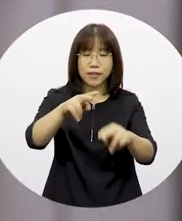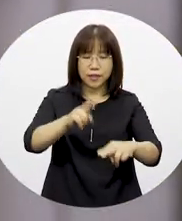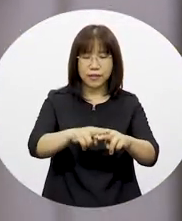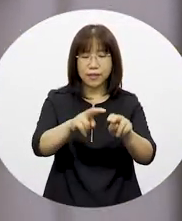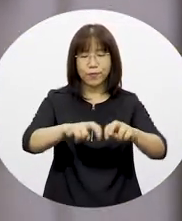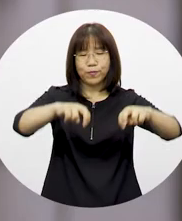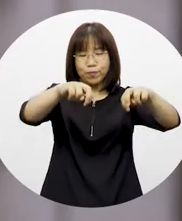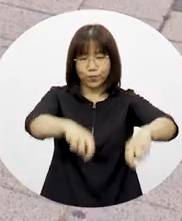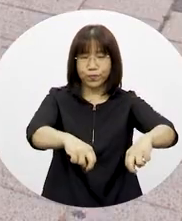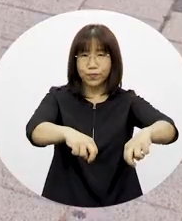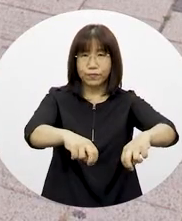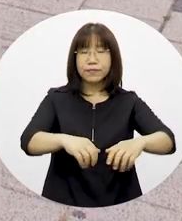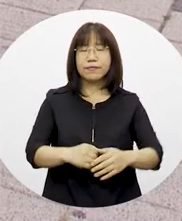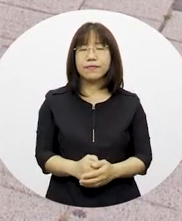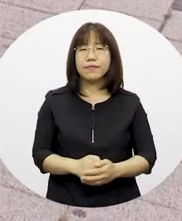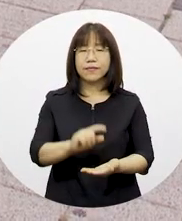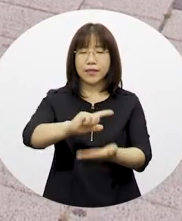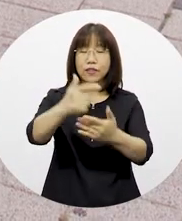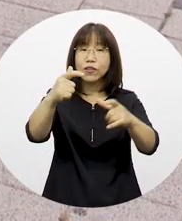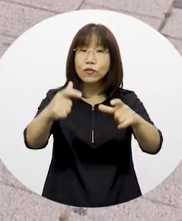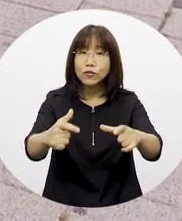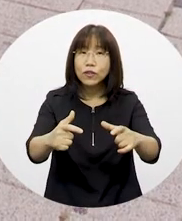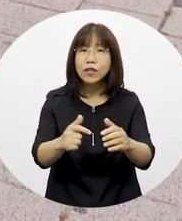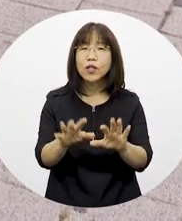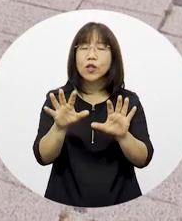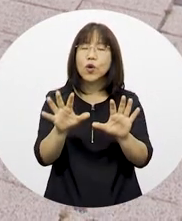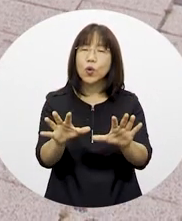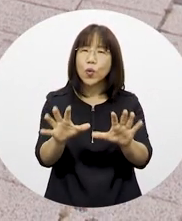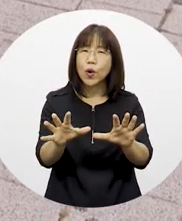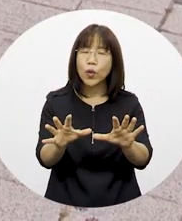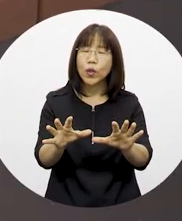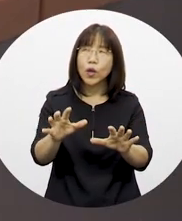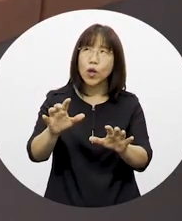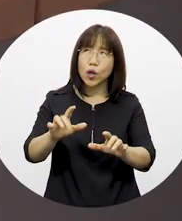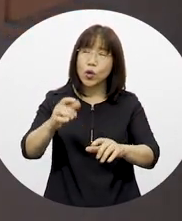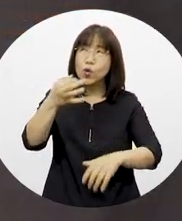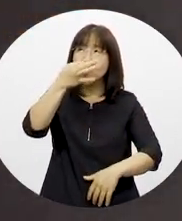2개씩 부착되어 있습니다. 강서구는 이번에 조성한